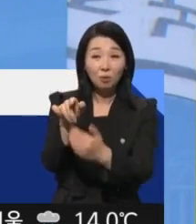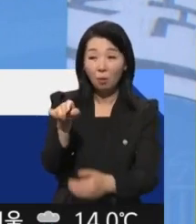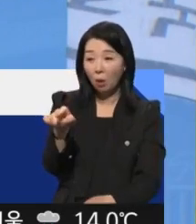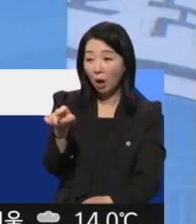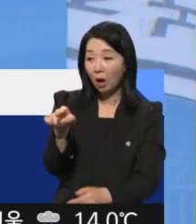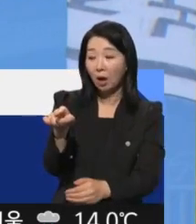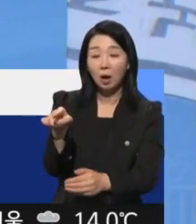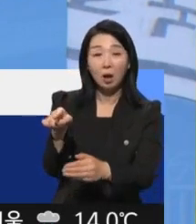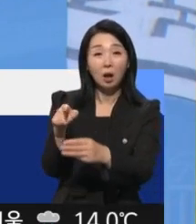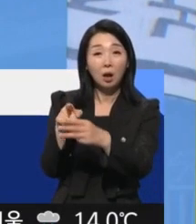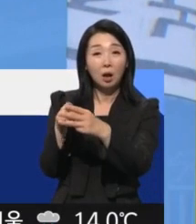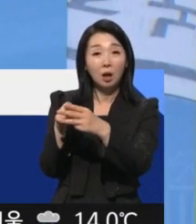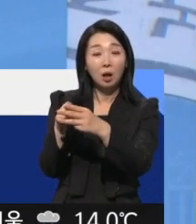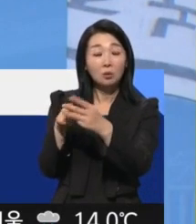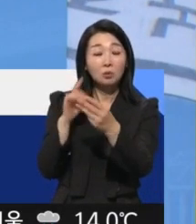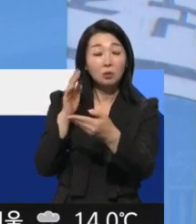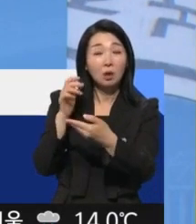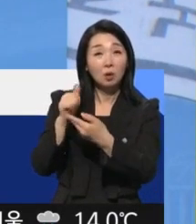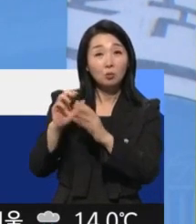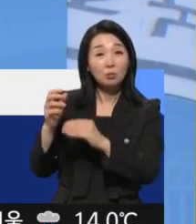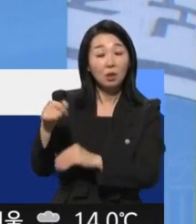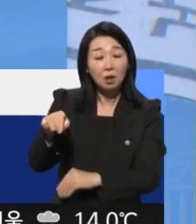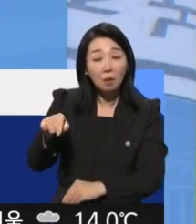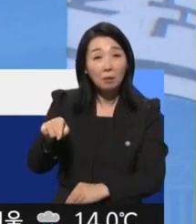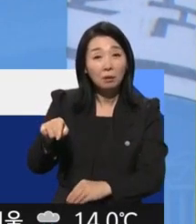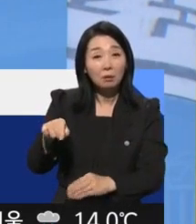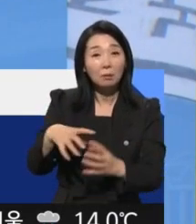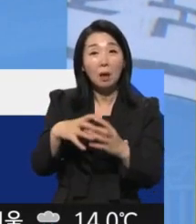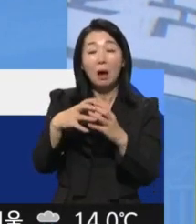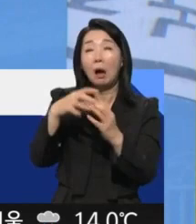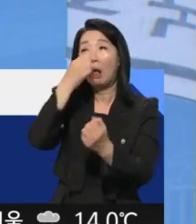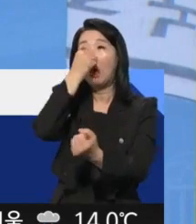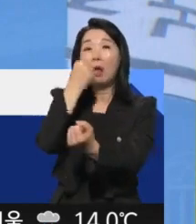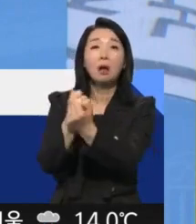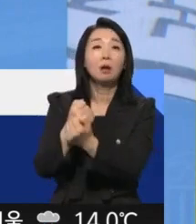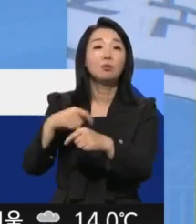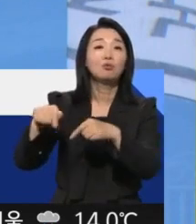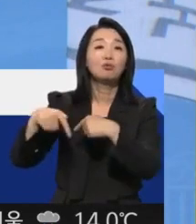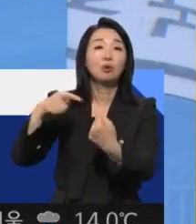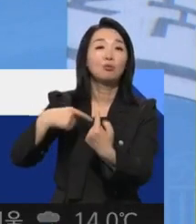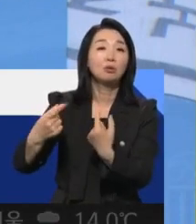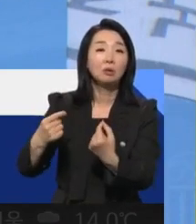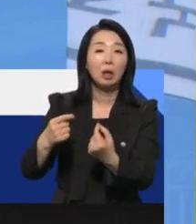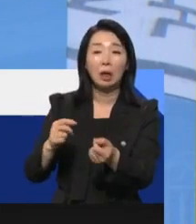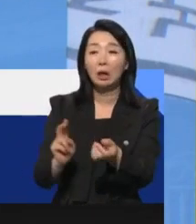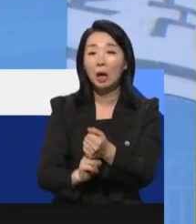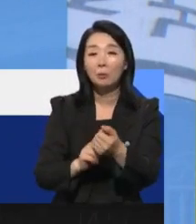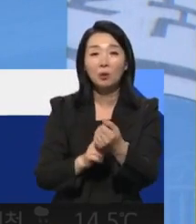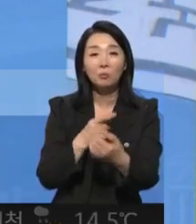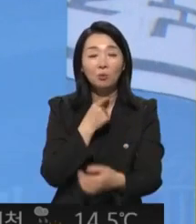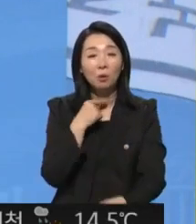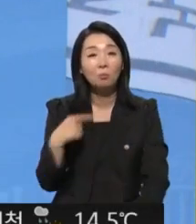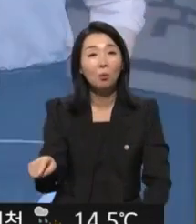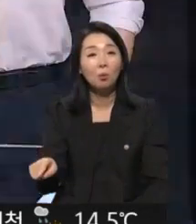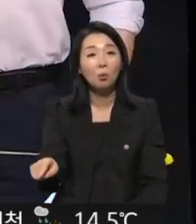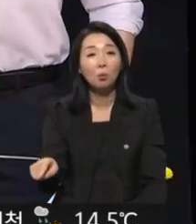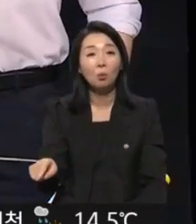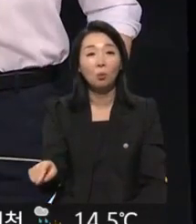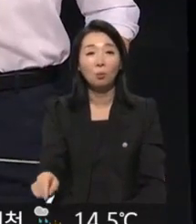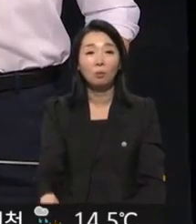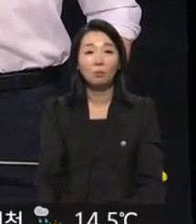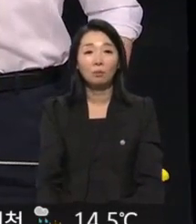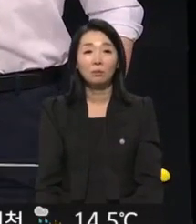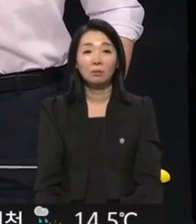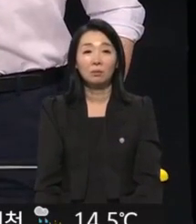회동은 불통과 독선으로 점철된 그들만의 국정 운영을 보여줍니다. 무엇을 감추려고 하는 것입니까?